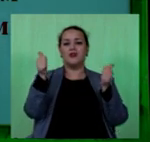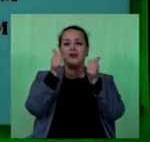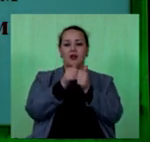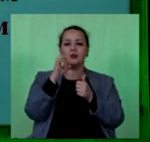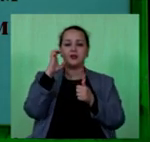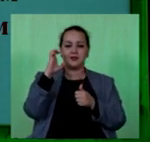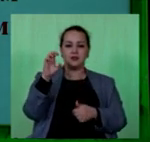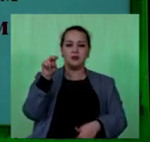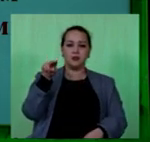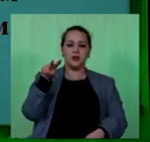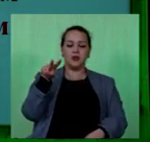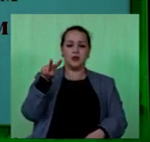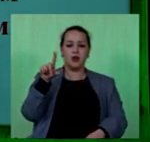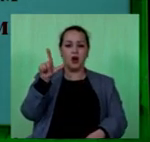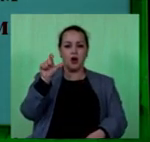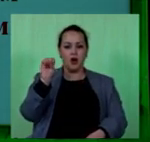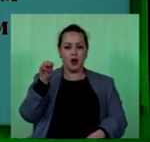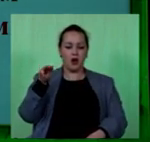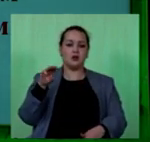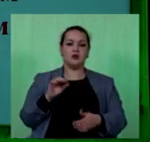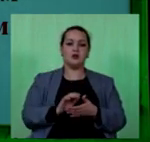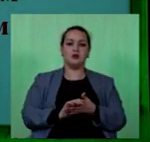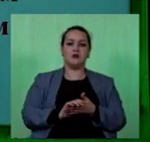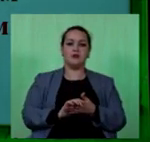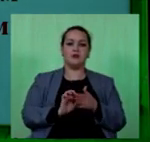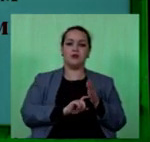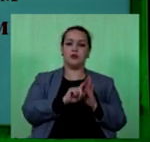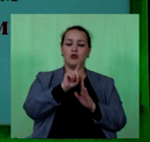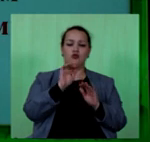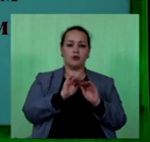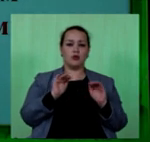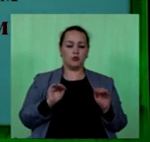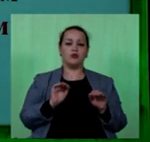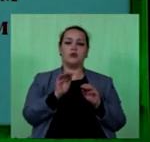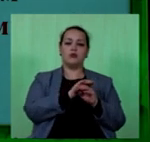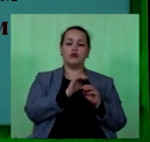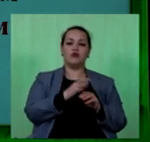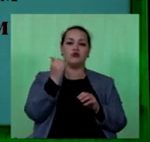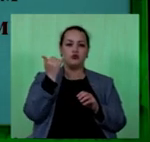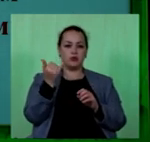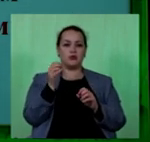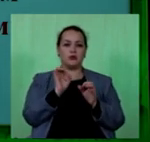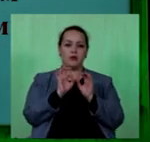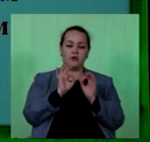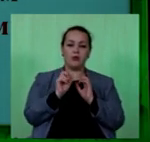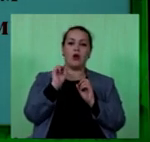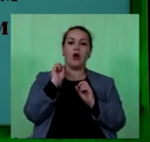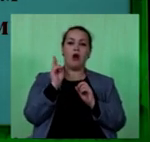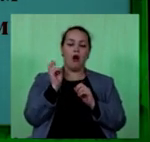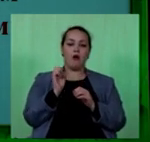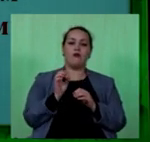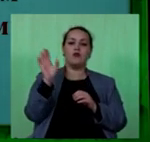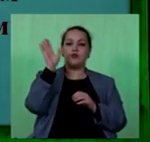начали работать ребята молодцы сейчас мы проверим как вы справились со